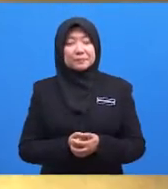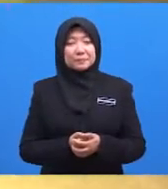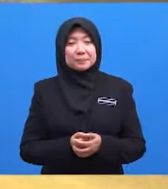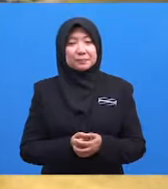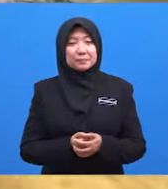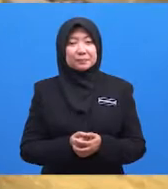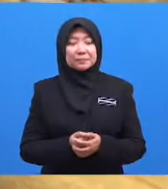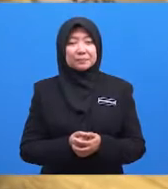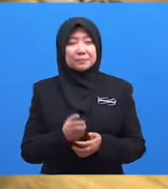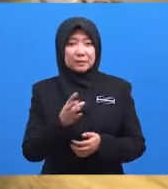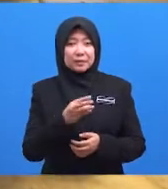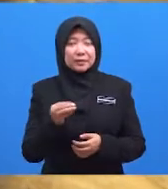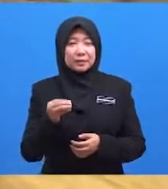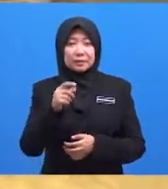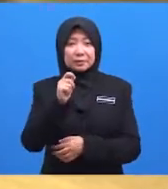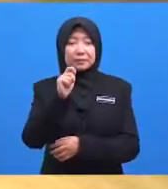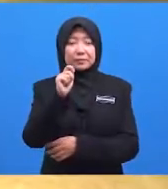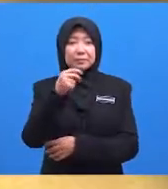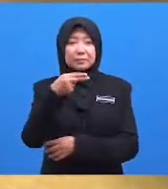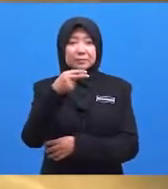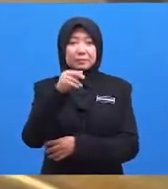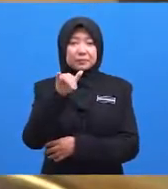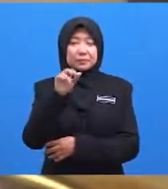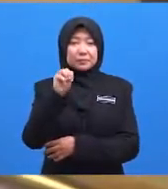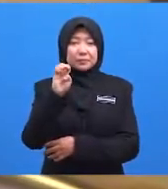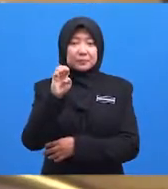dan dry thyme.